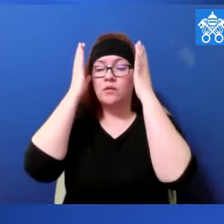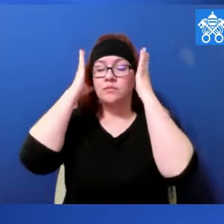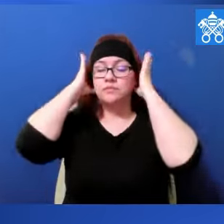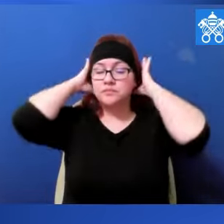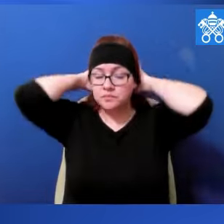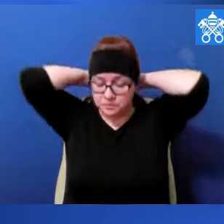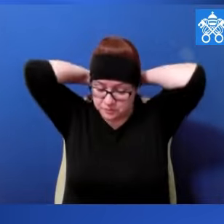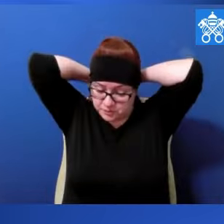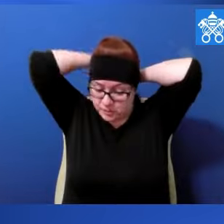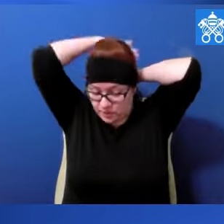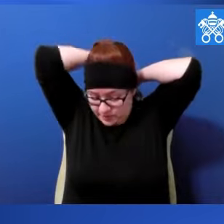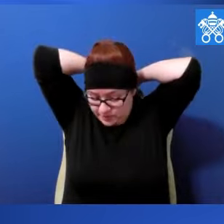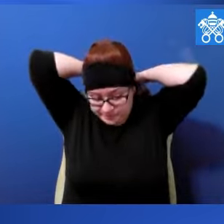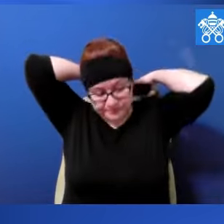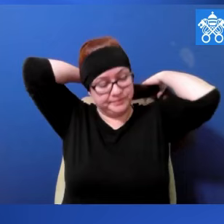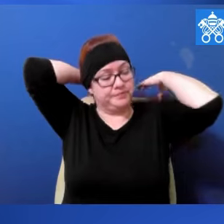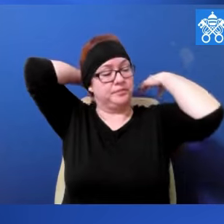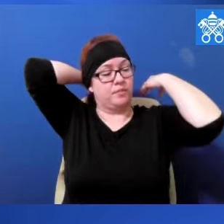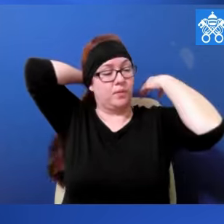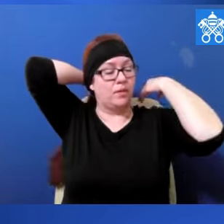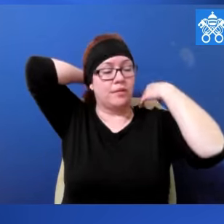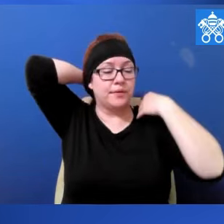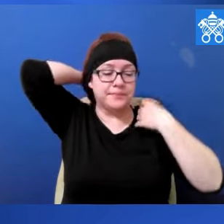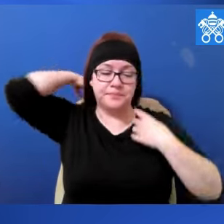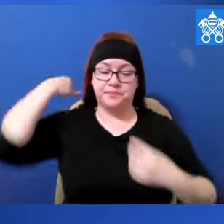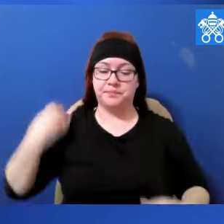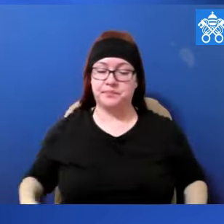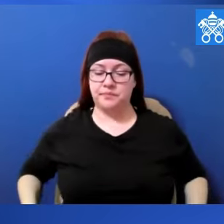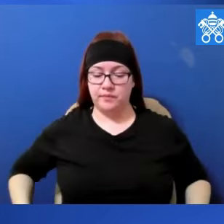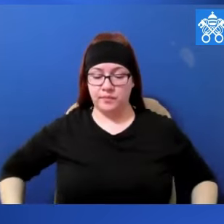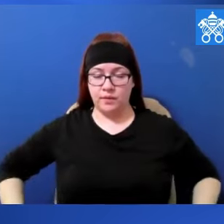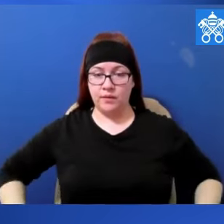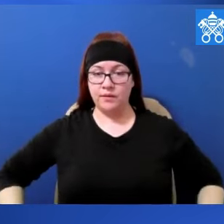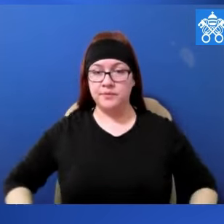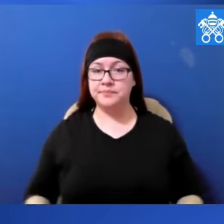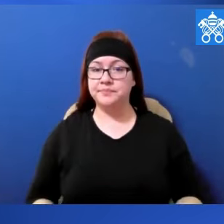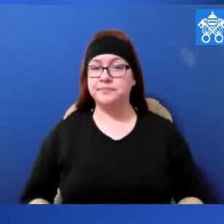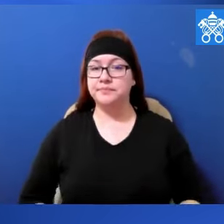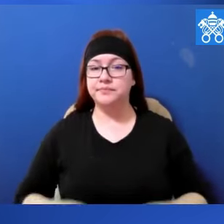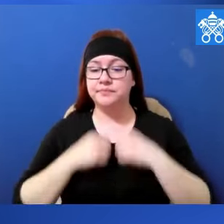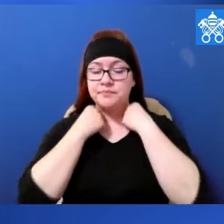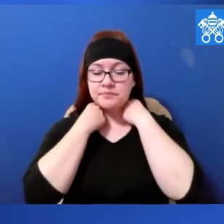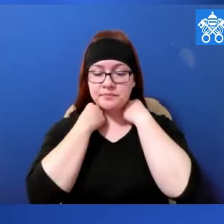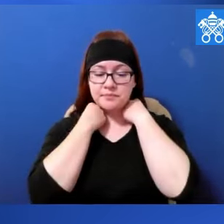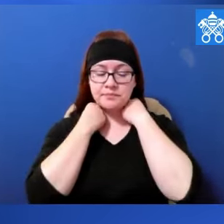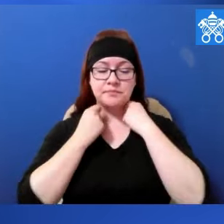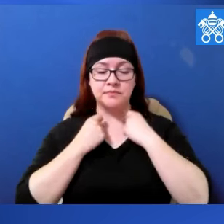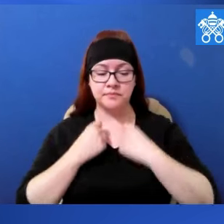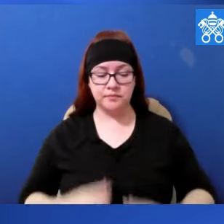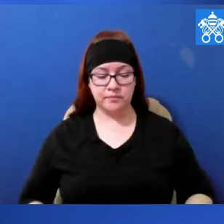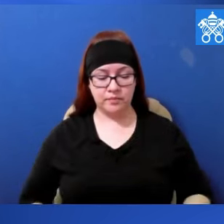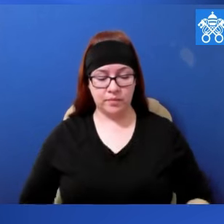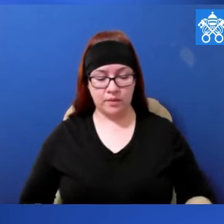Oto streszczenie katechezy Ojca Świętego. Drodzy bracia i siostry, dzisiaj, odkładając